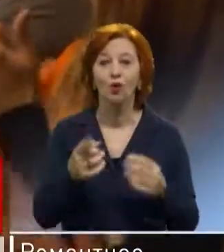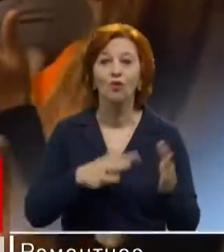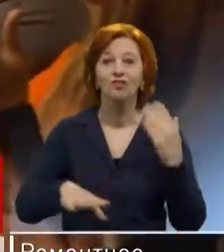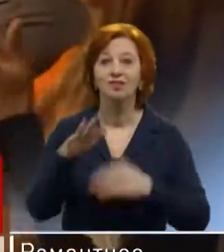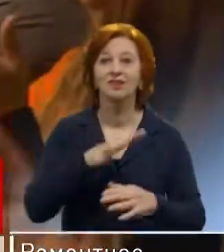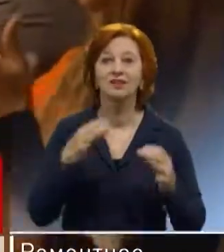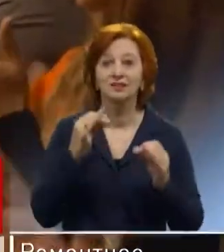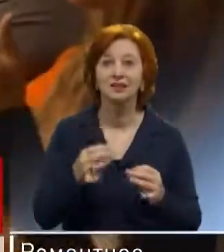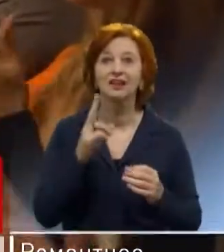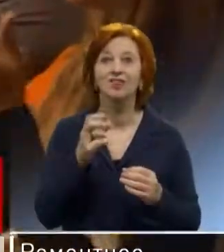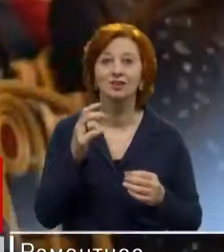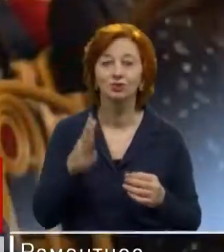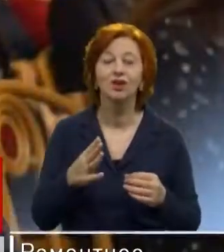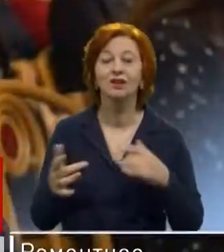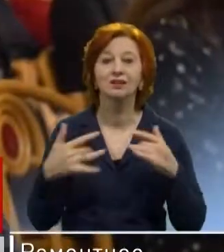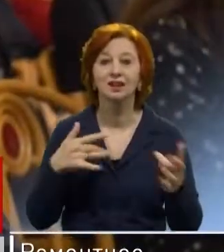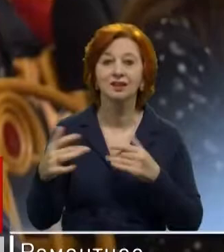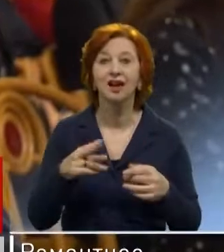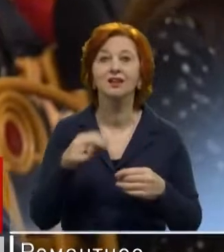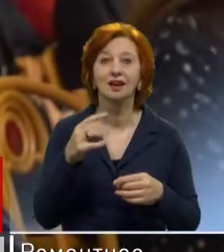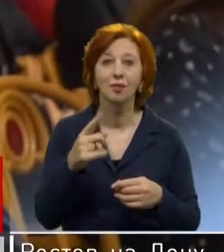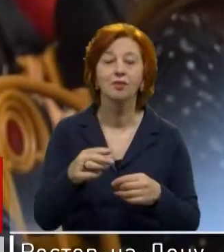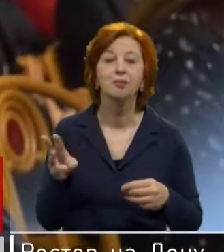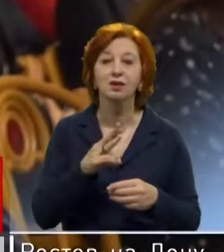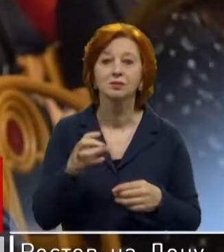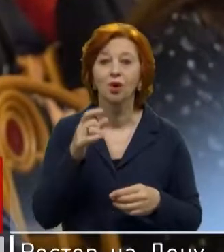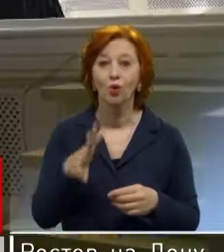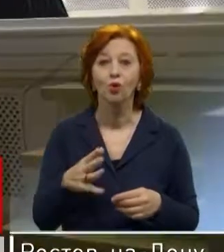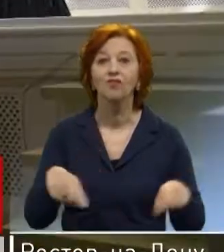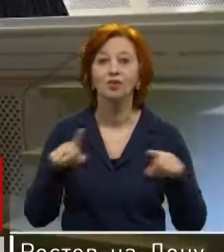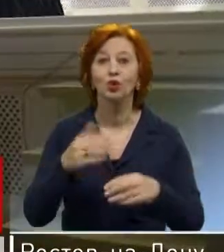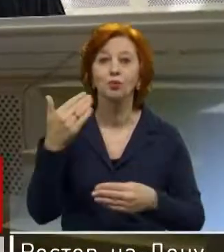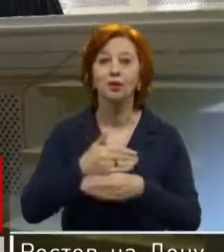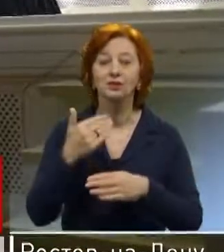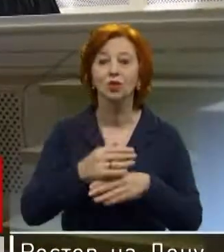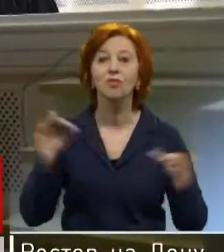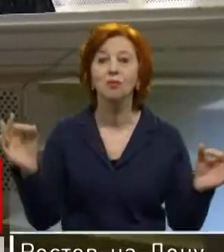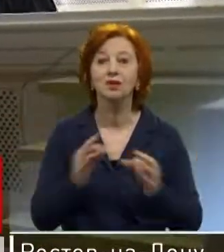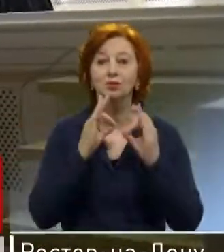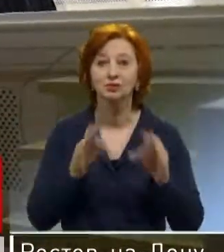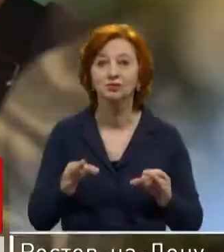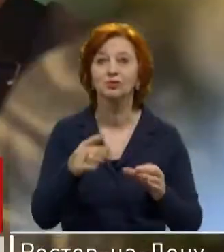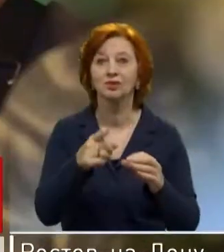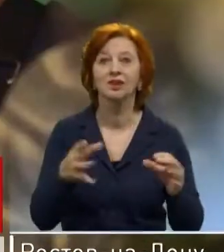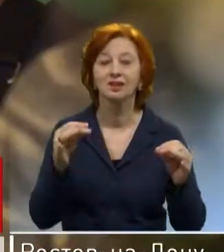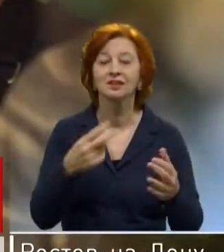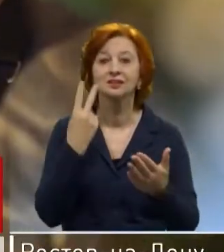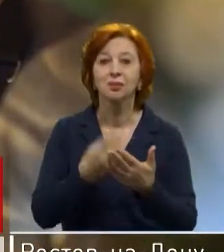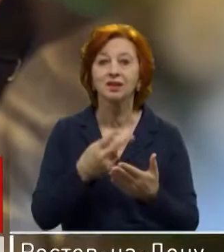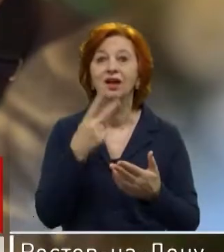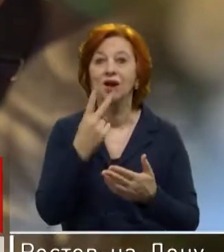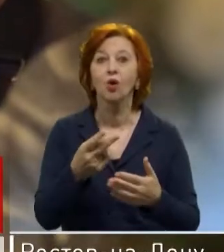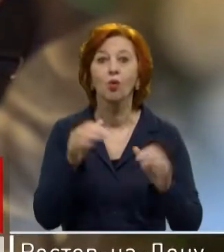Квасова, спектакли Ростовского театра драмы имени Максима Горького и постановки музыкального театра жители Санкт-Петербурга смогли увидеть на